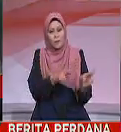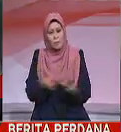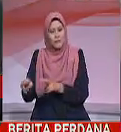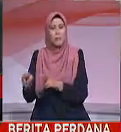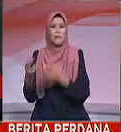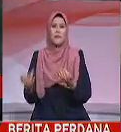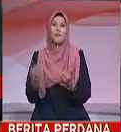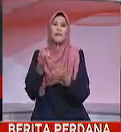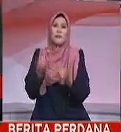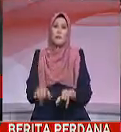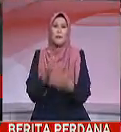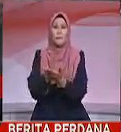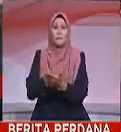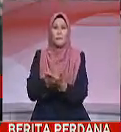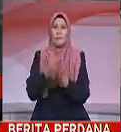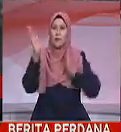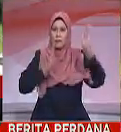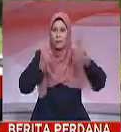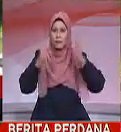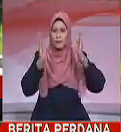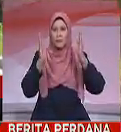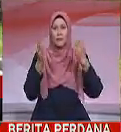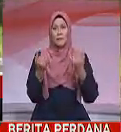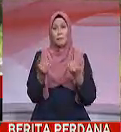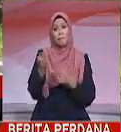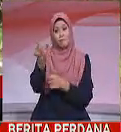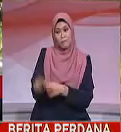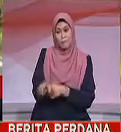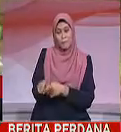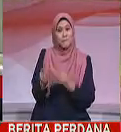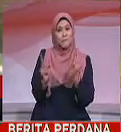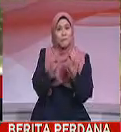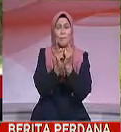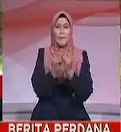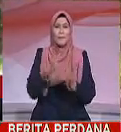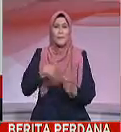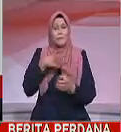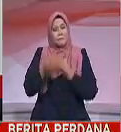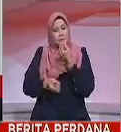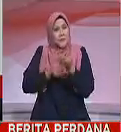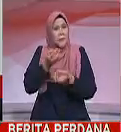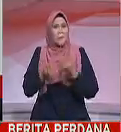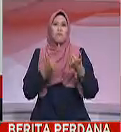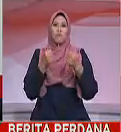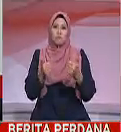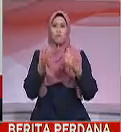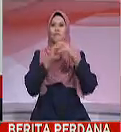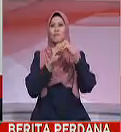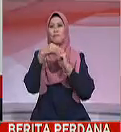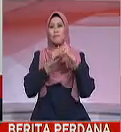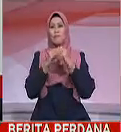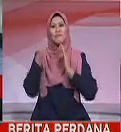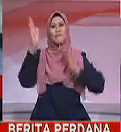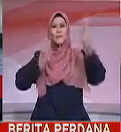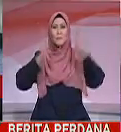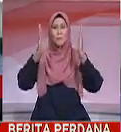untuk tinggal sementara di negara ini. Rizzi Florita ketika ditemui menzahirkan keselesaannya berada di Malaysia